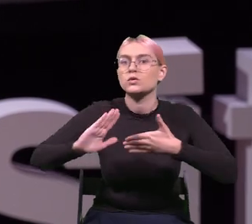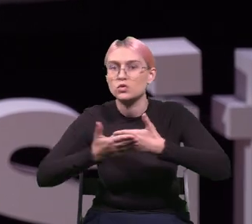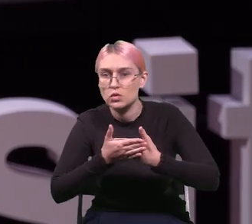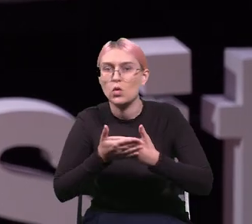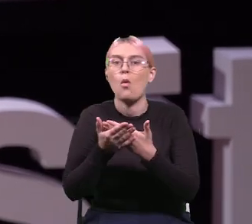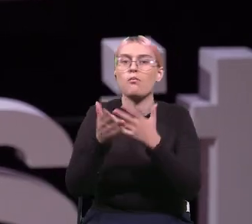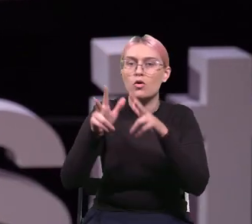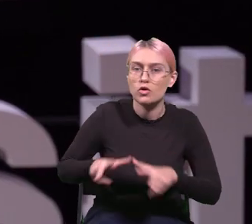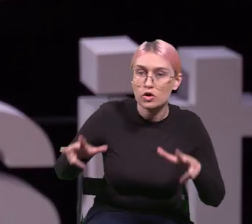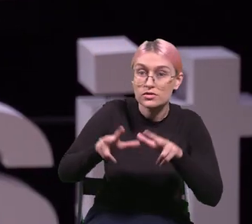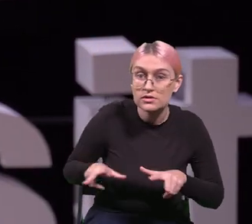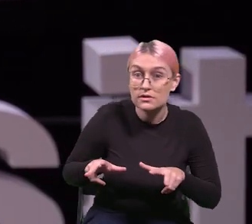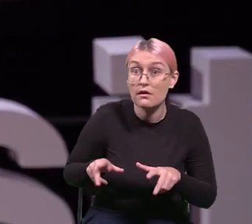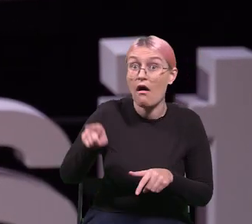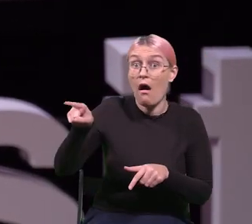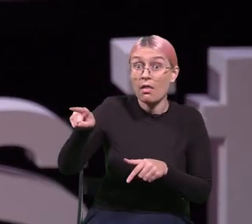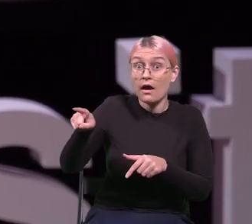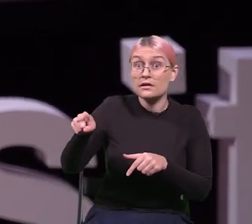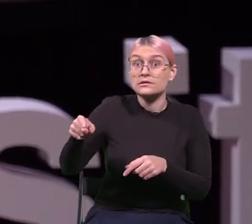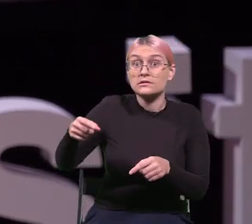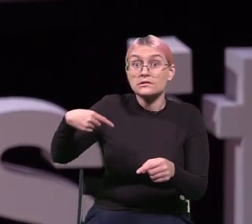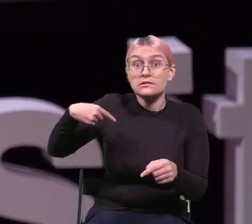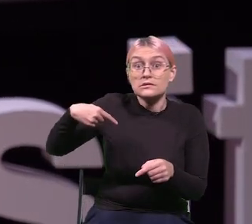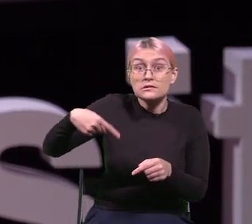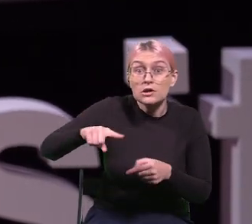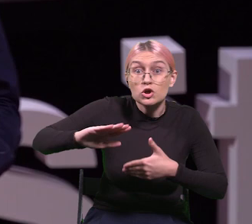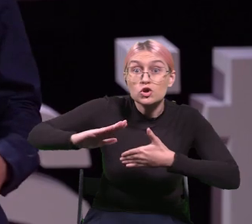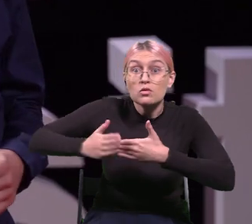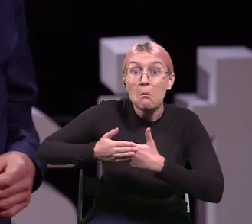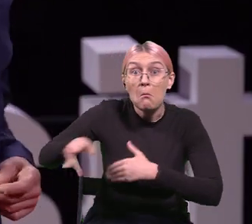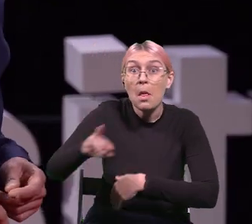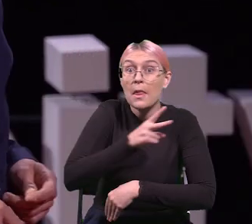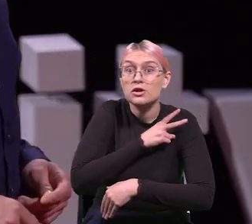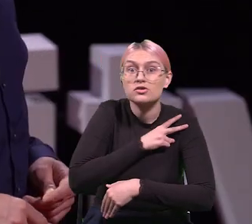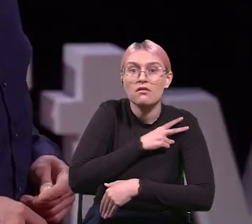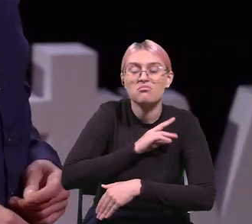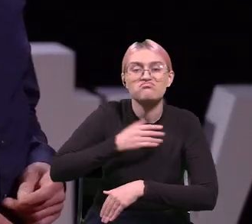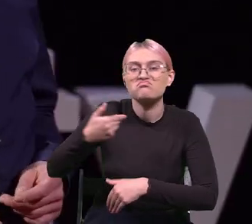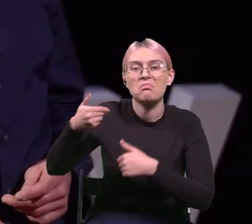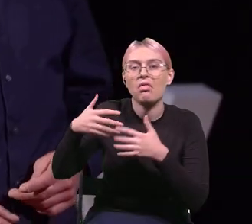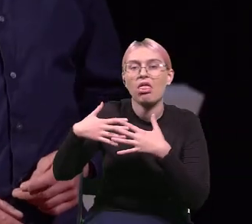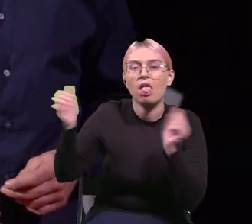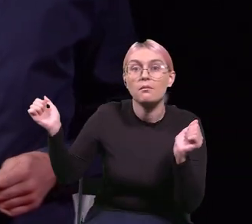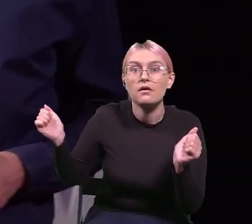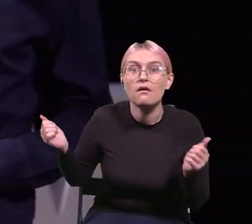ślubem, ten dom stał się znów mieszkaniem. Dla Janka z kolei, który założył firmę